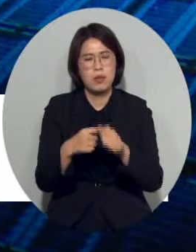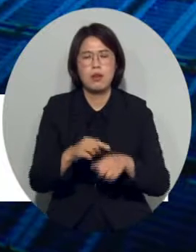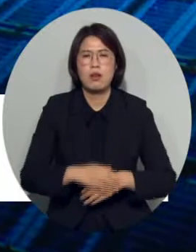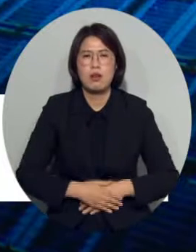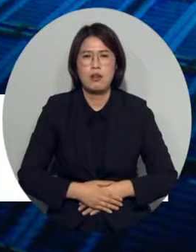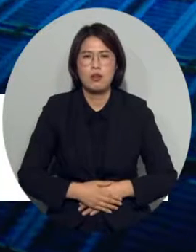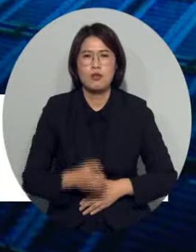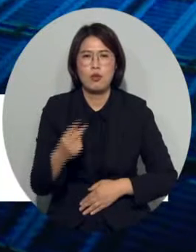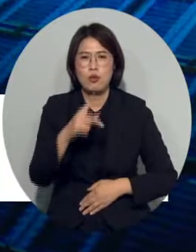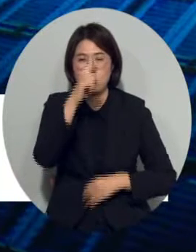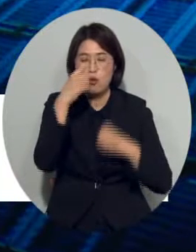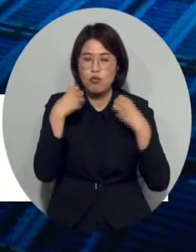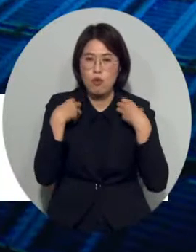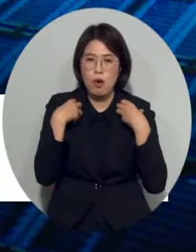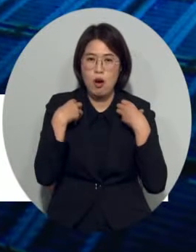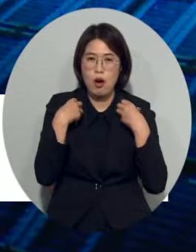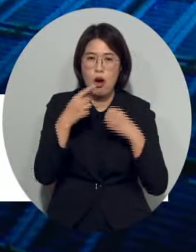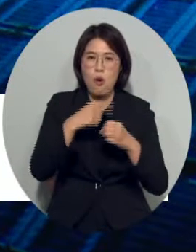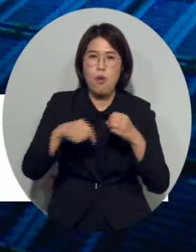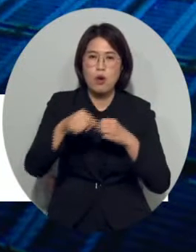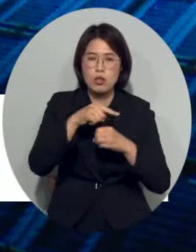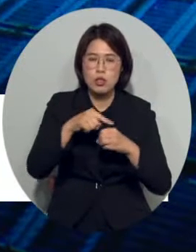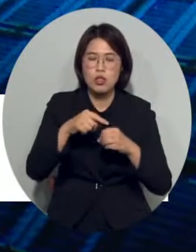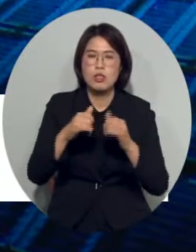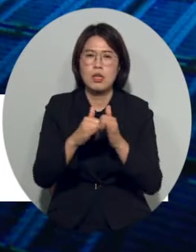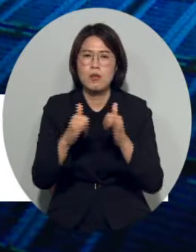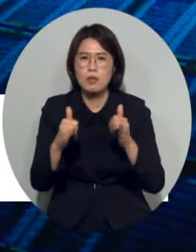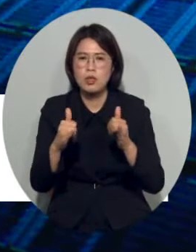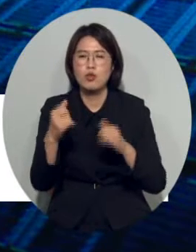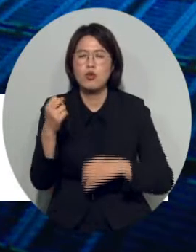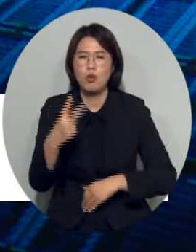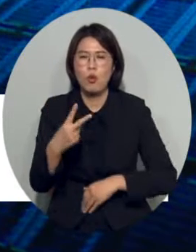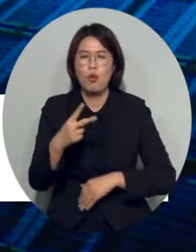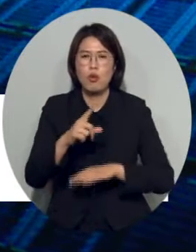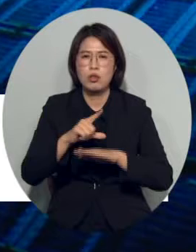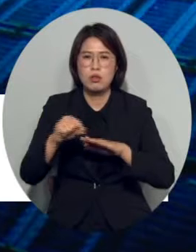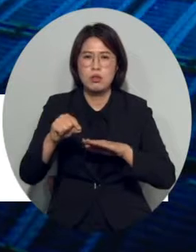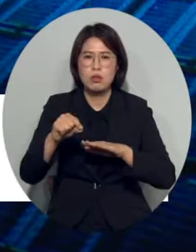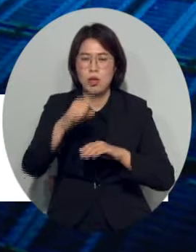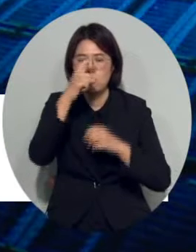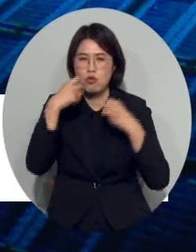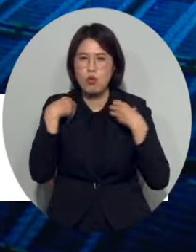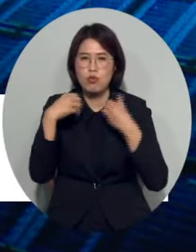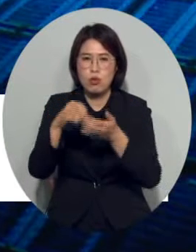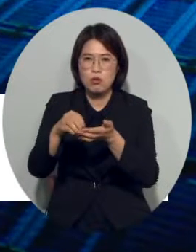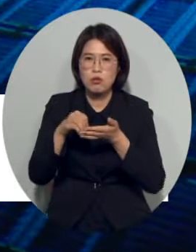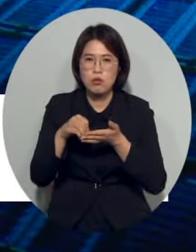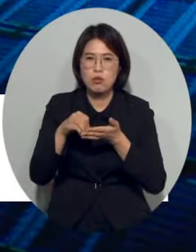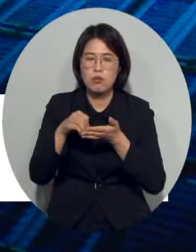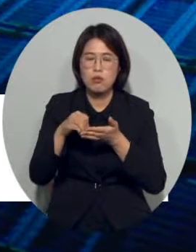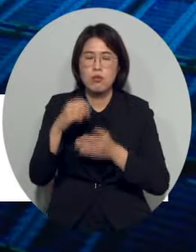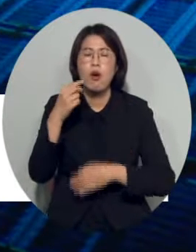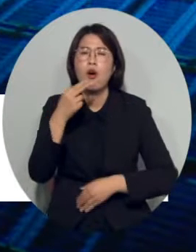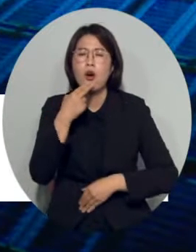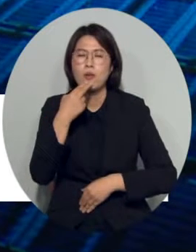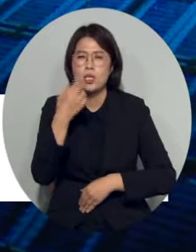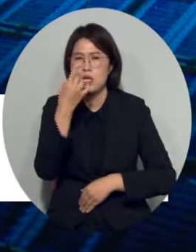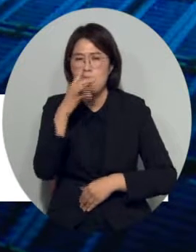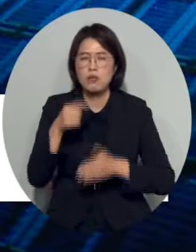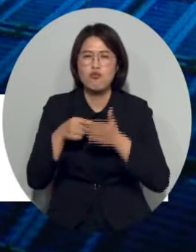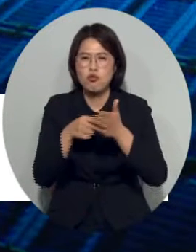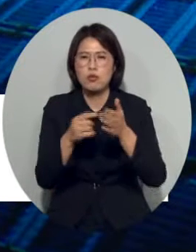있는데요 더구나 정부가 원전 인근주민이나 지자체의 여름 수렴도 없이 일방적으로 밀어붙이면서